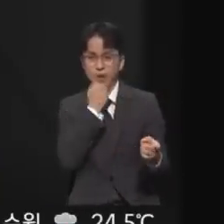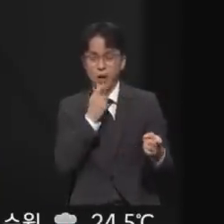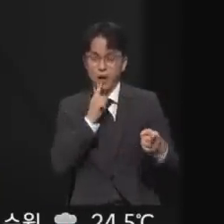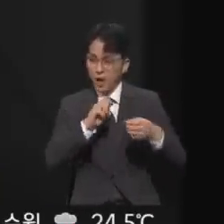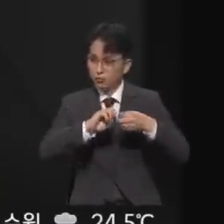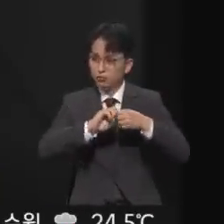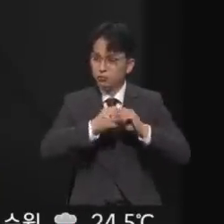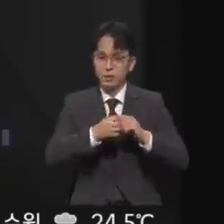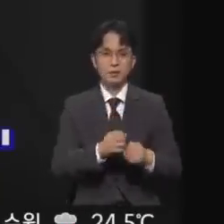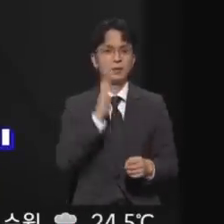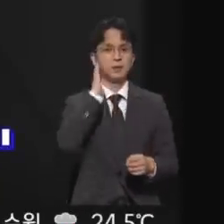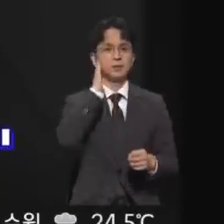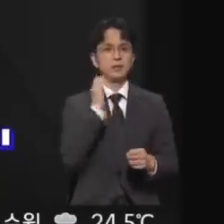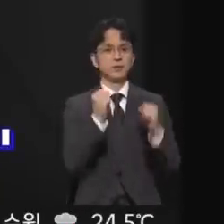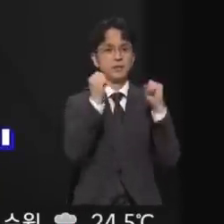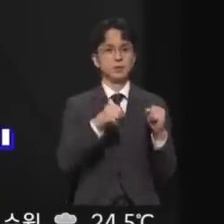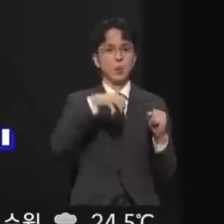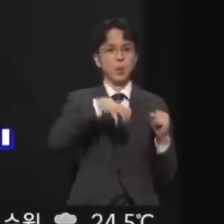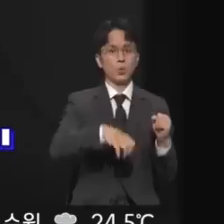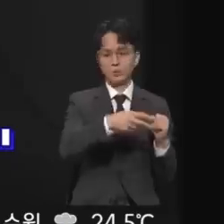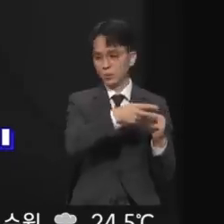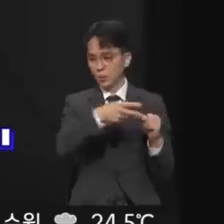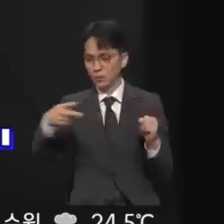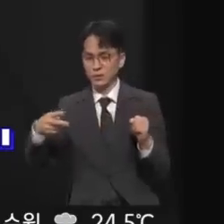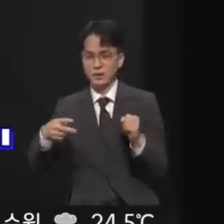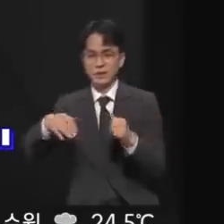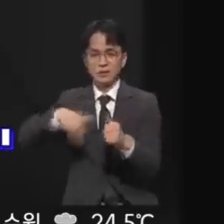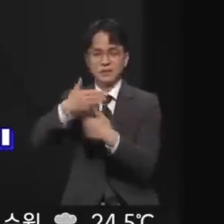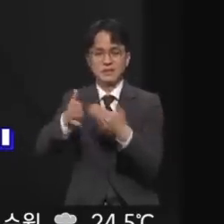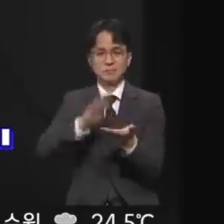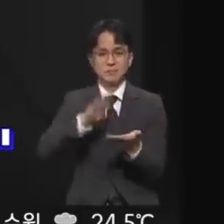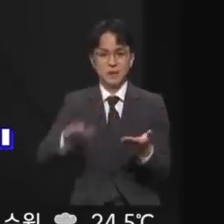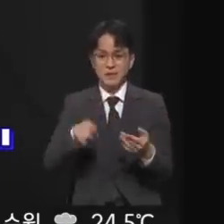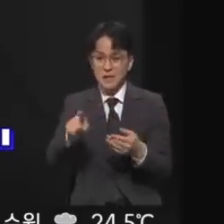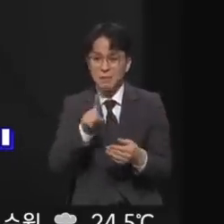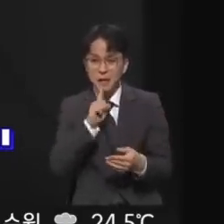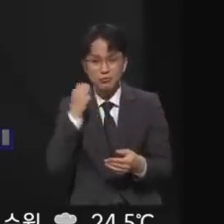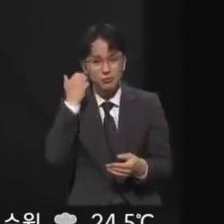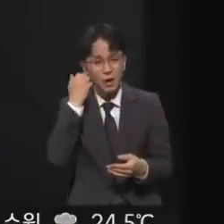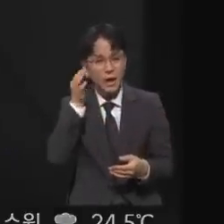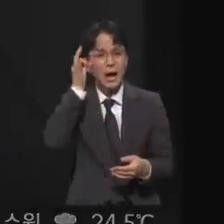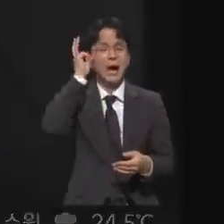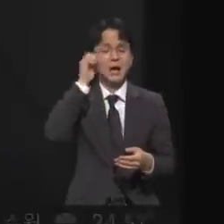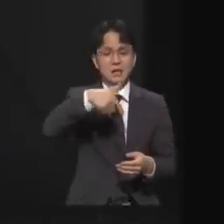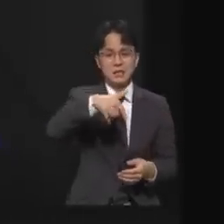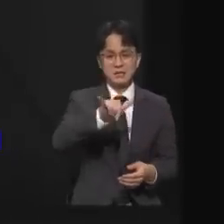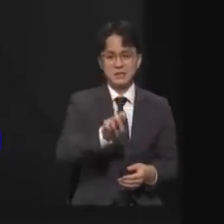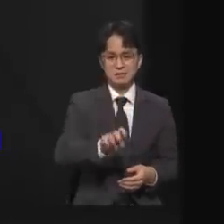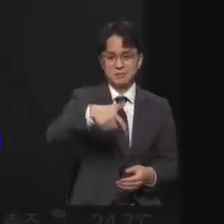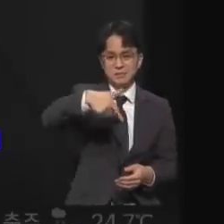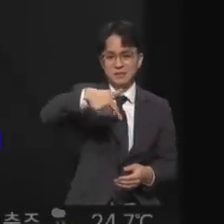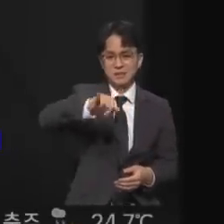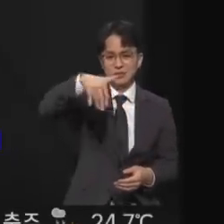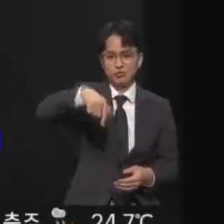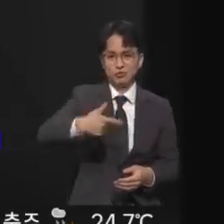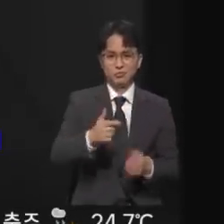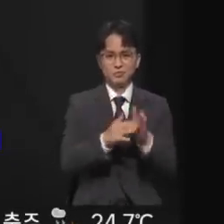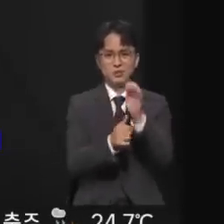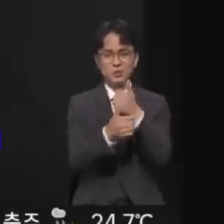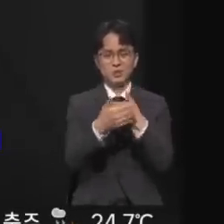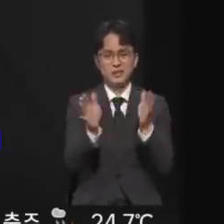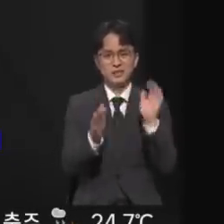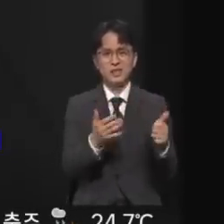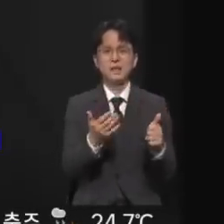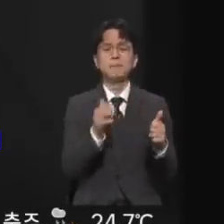집무실은 컨트롤 타다 이거 예전에 박근혜 대통령 때 김기춘 비서실장이 했던 얘기 거든요 관저에 있는데 이제 거의 가지 무시 봐야